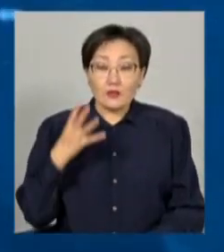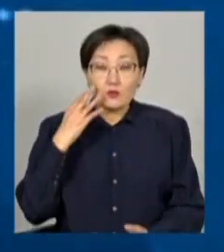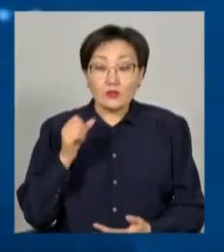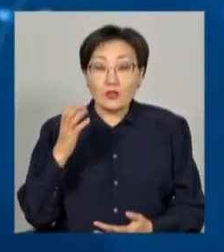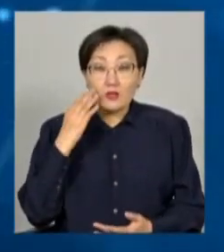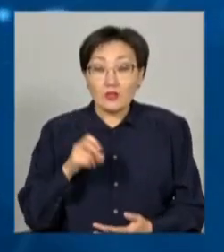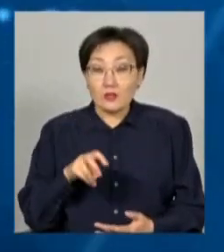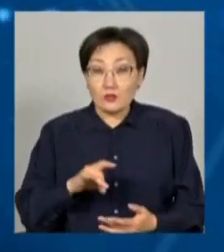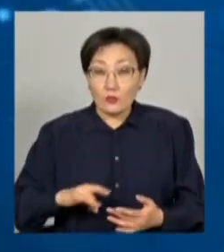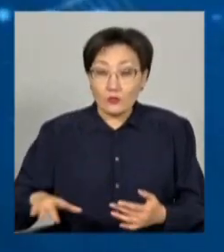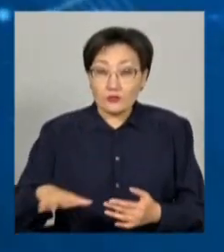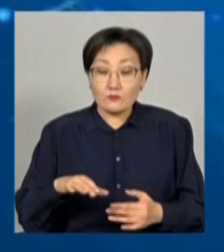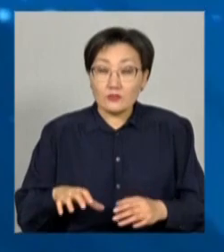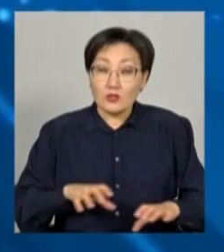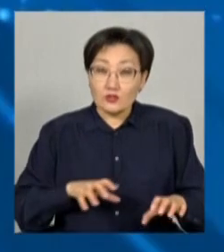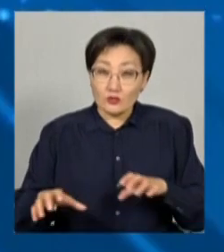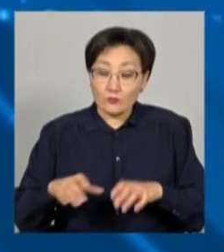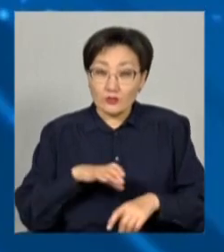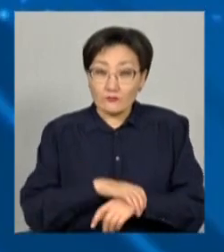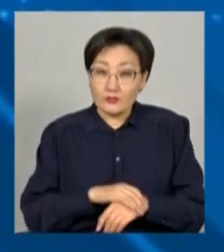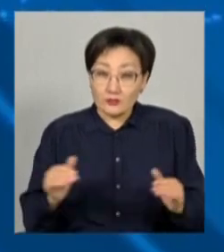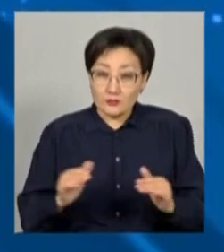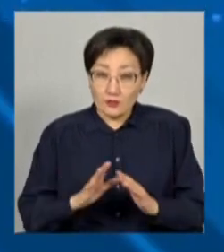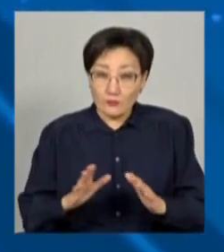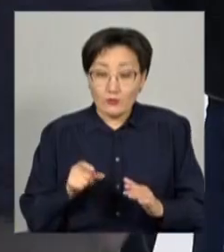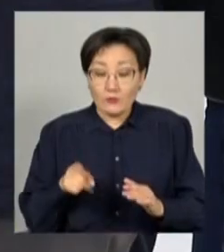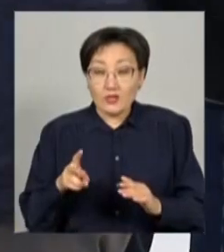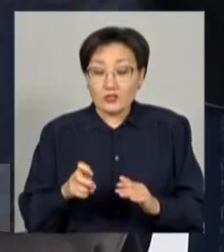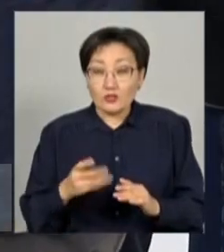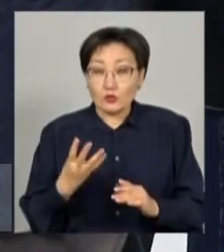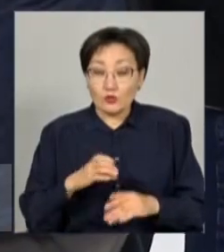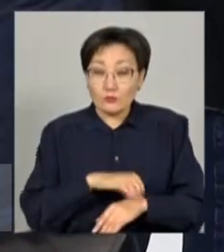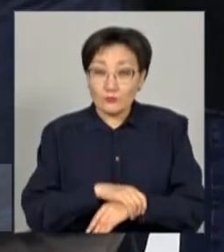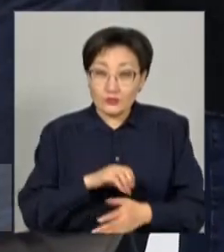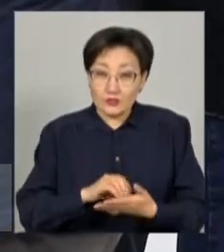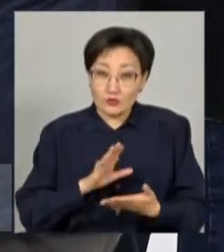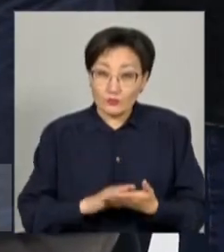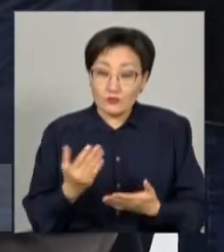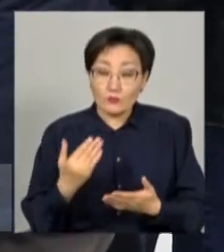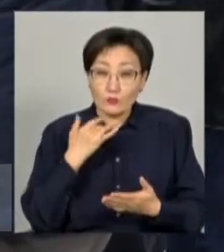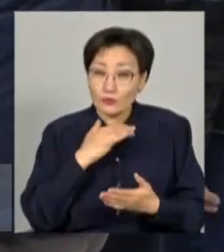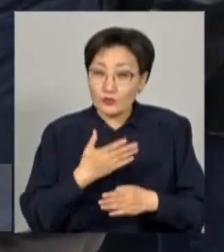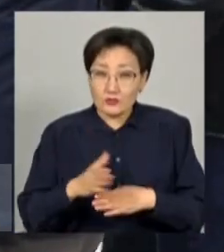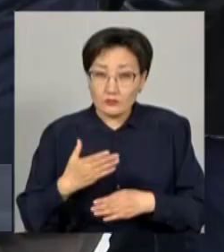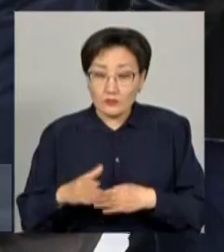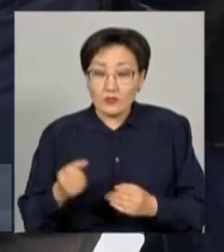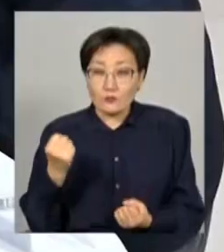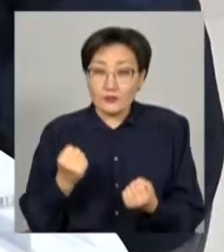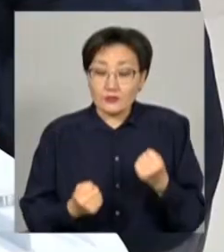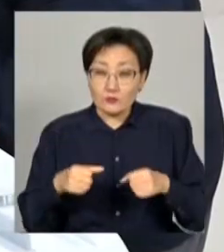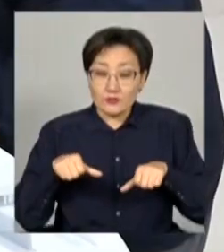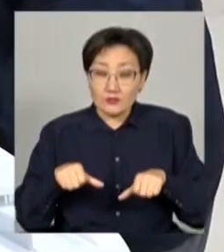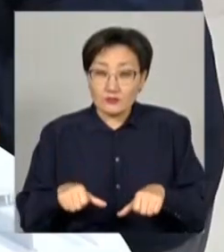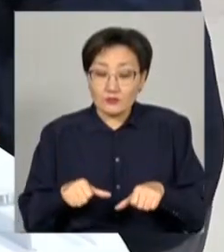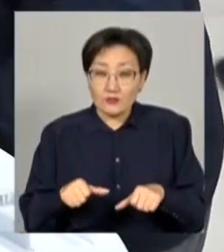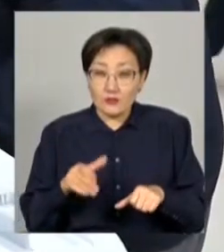Алматының Алатау ауданында алаяқтық азаймай тұр. Жыл басынан бері 1204 директор келіпті. Олардың басым бөлігі жүргізуші куәлігін